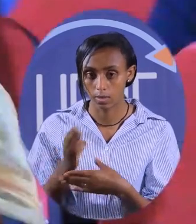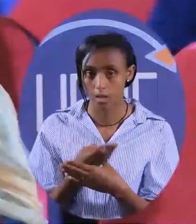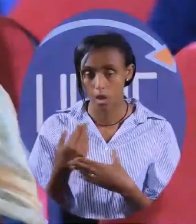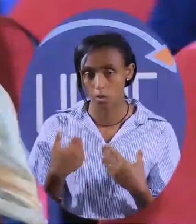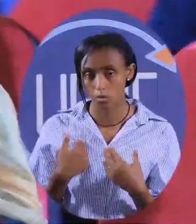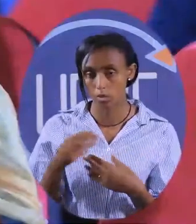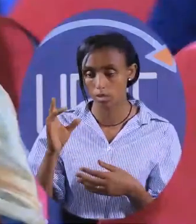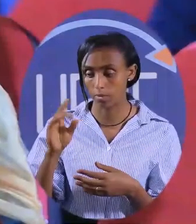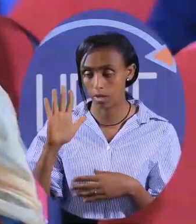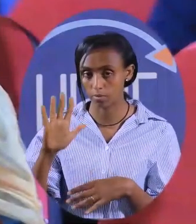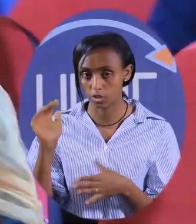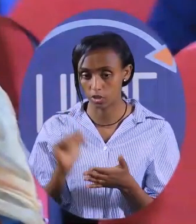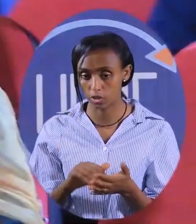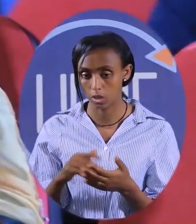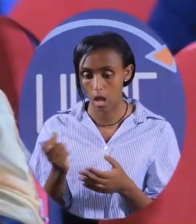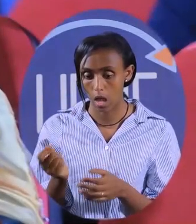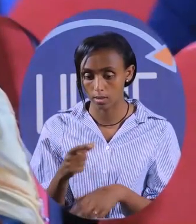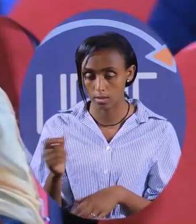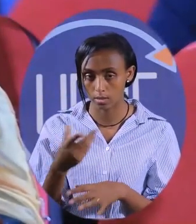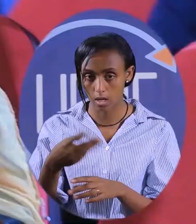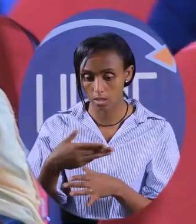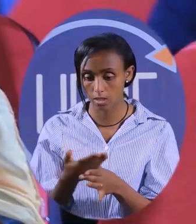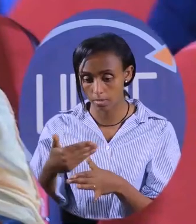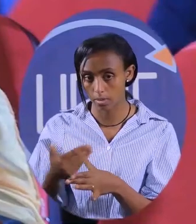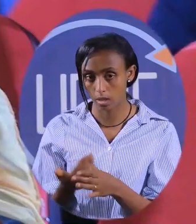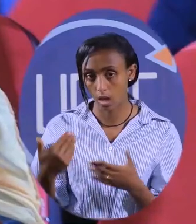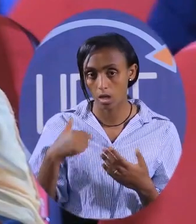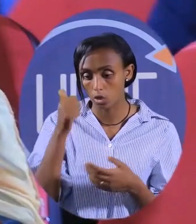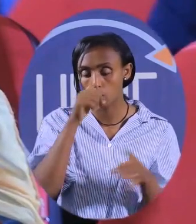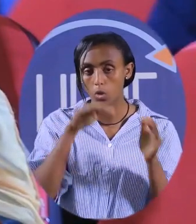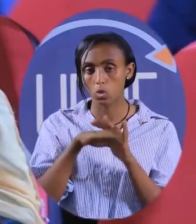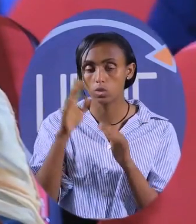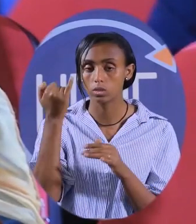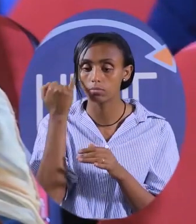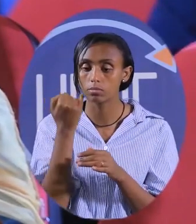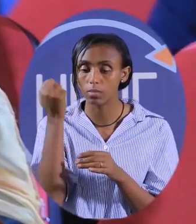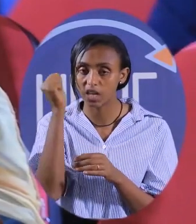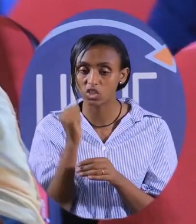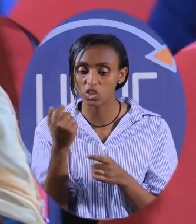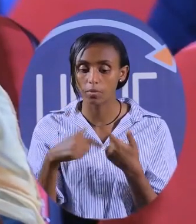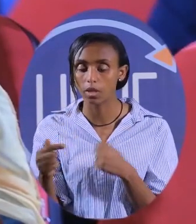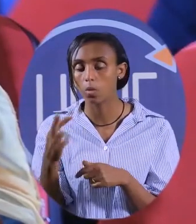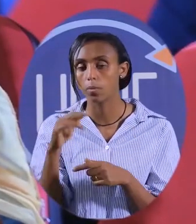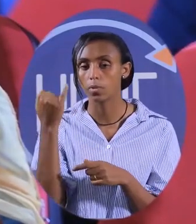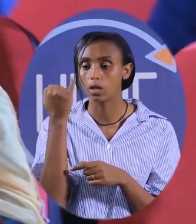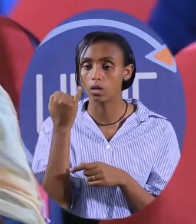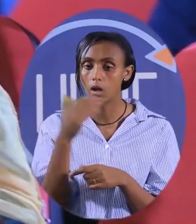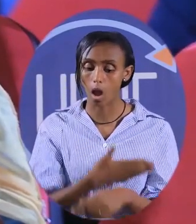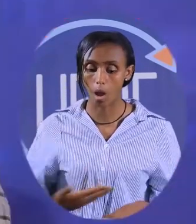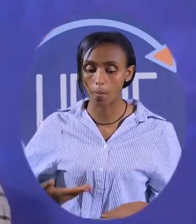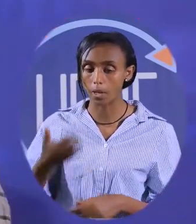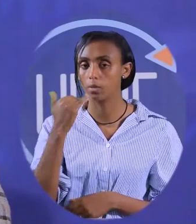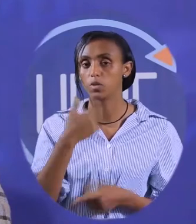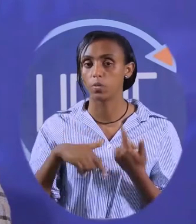ኦኬ፣ 85000 አዝርትና ሰብል ካሉ ለምን ኢትዮጵያ ውስጥ መቀንጨር መጣ? ለምን ረሃብ ወይንም እንራባለን?